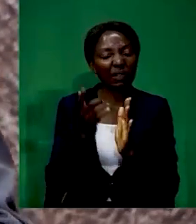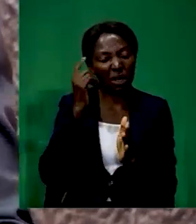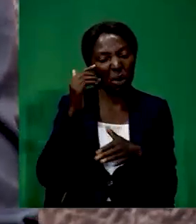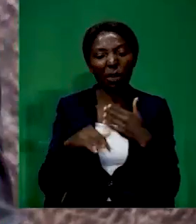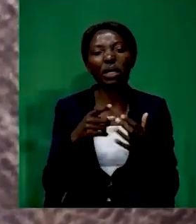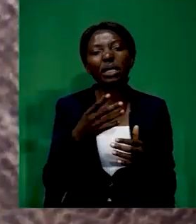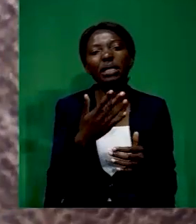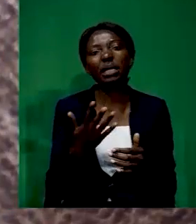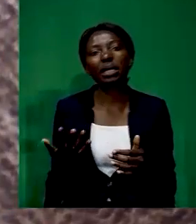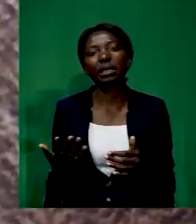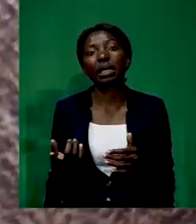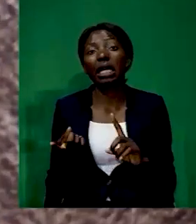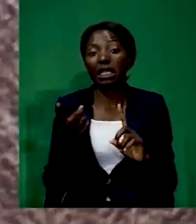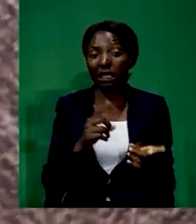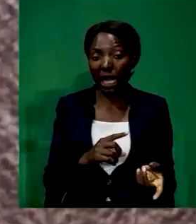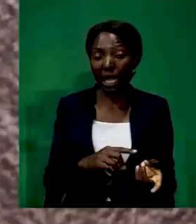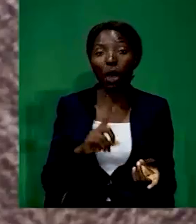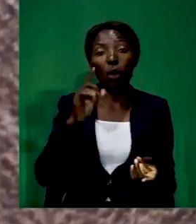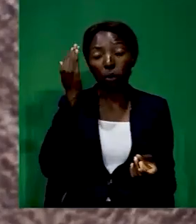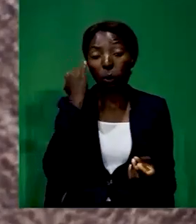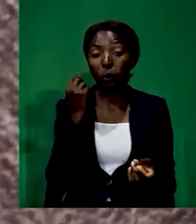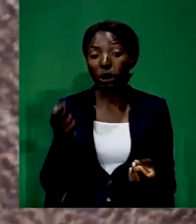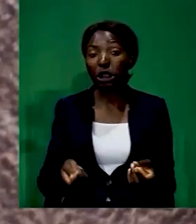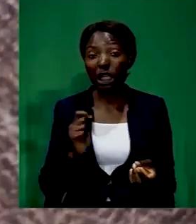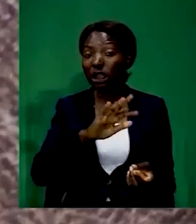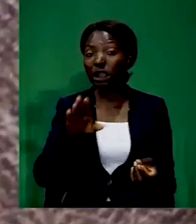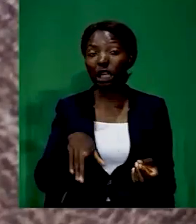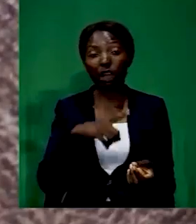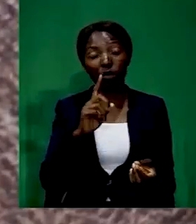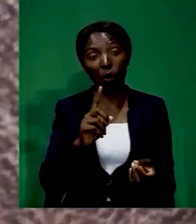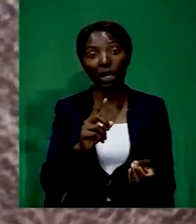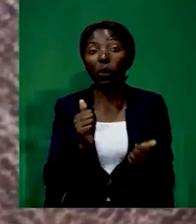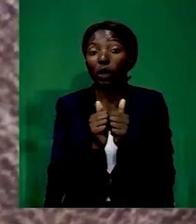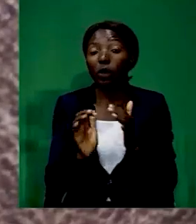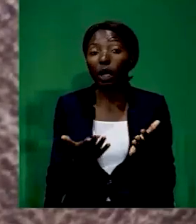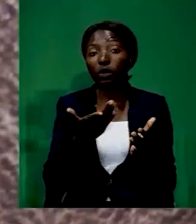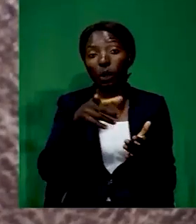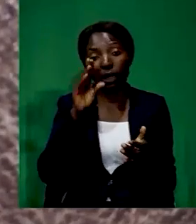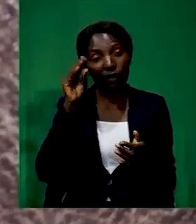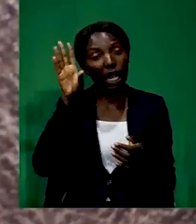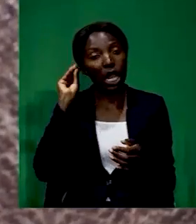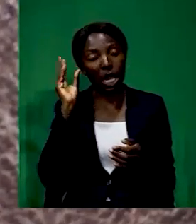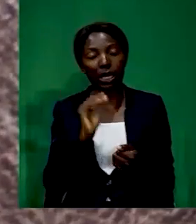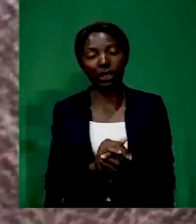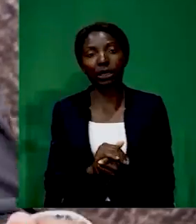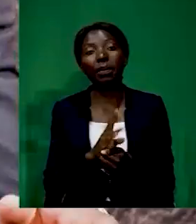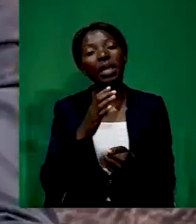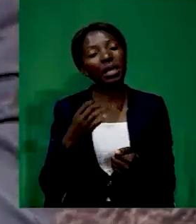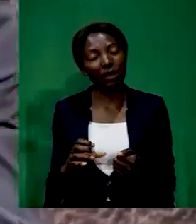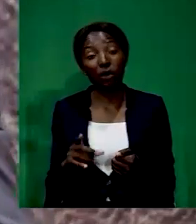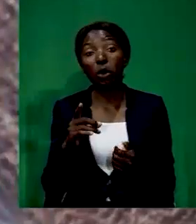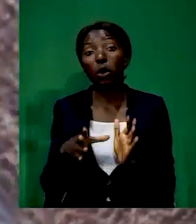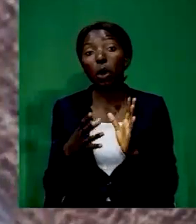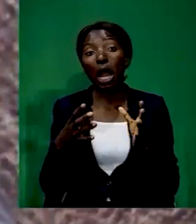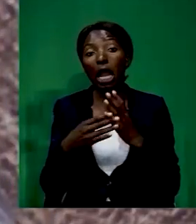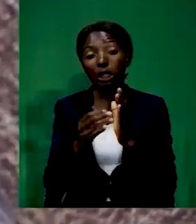akafa asati azviziva. Achatongwa nekusaziva kwake. Iwe uchatongwa nekuziva kwako. Uchenjere kuti mukuru